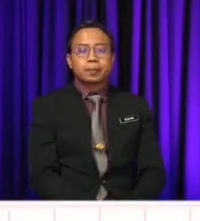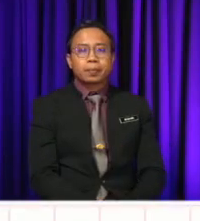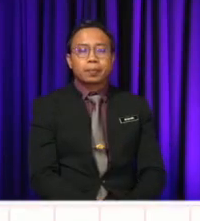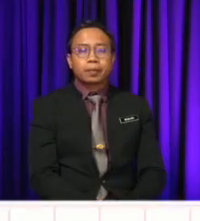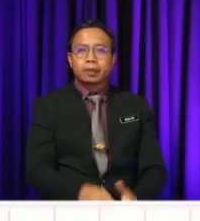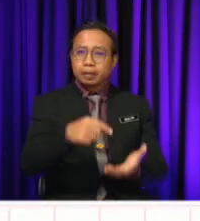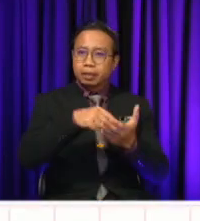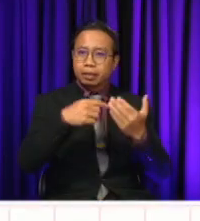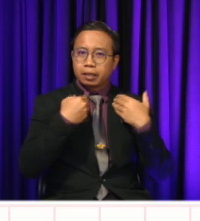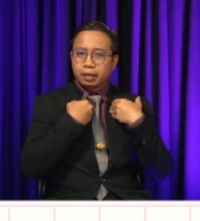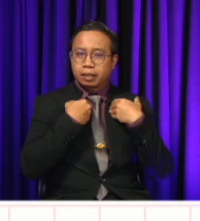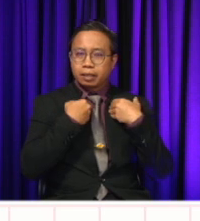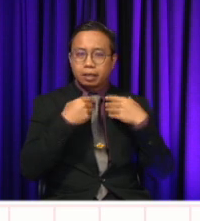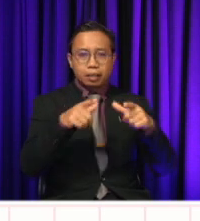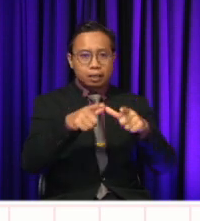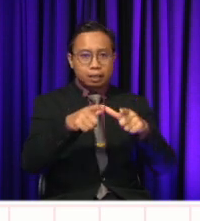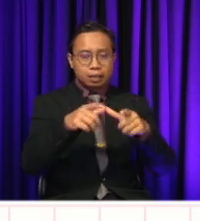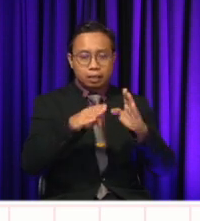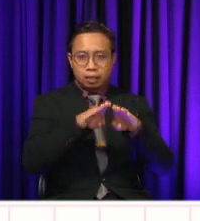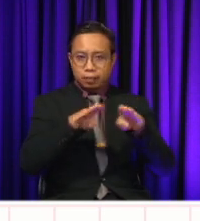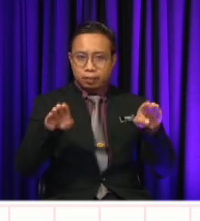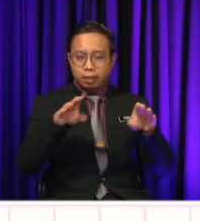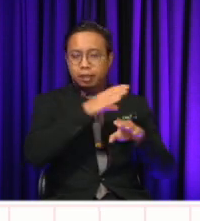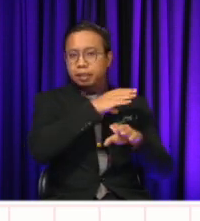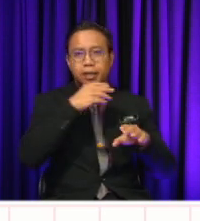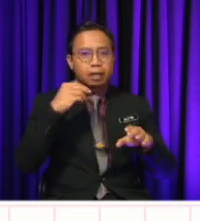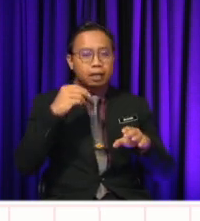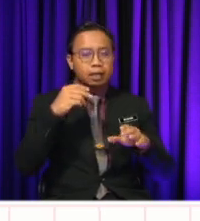ada lebar dan juga kedalaman